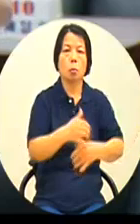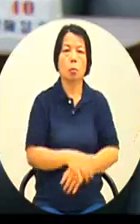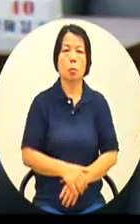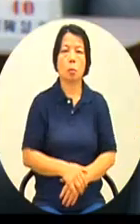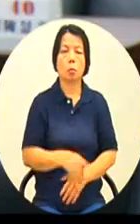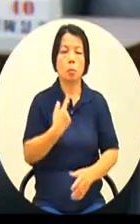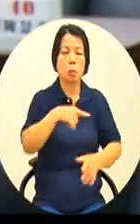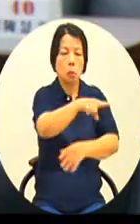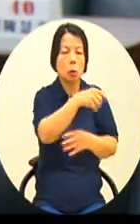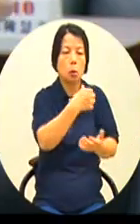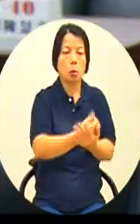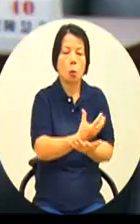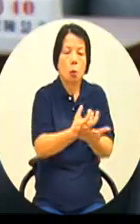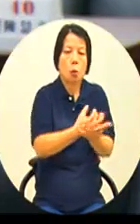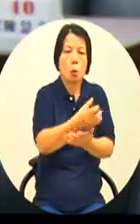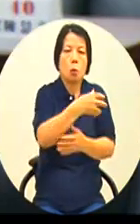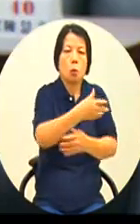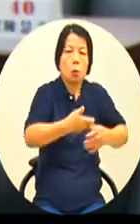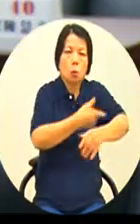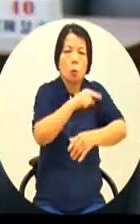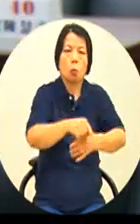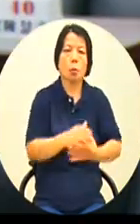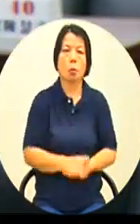要联系潭，嘛要去阮